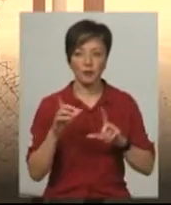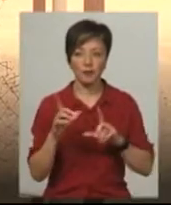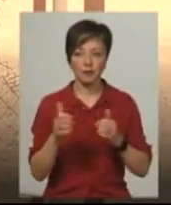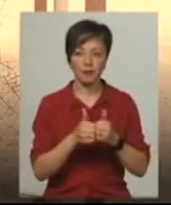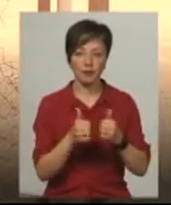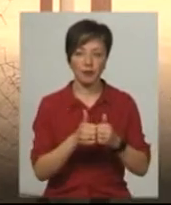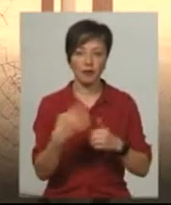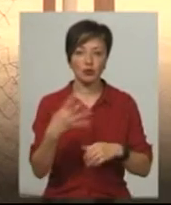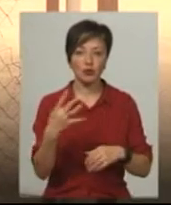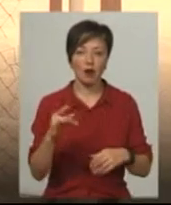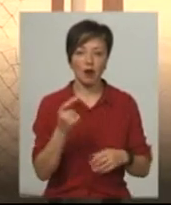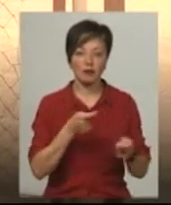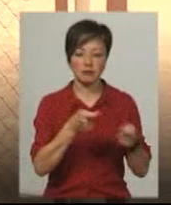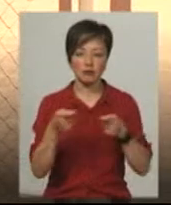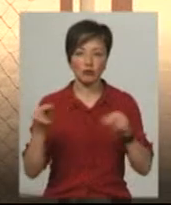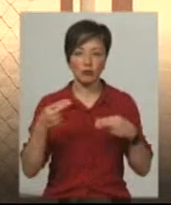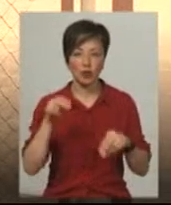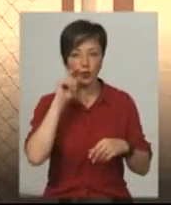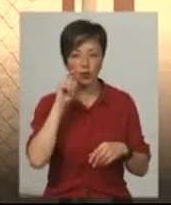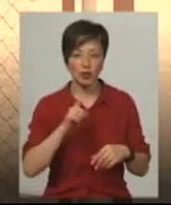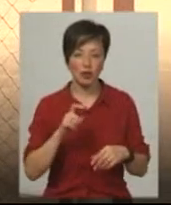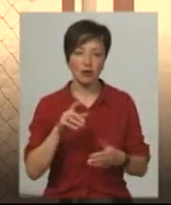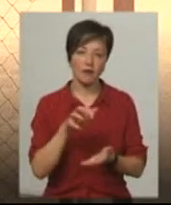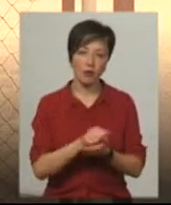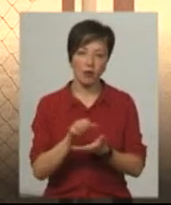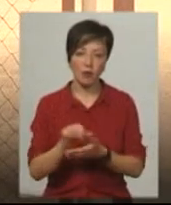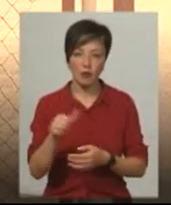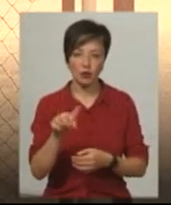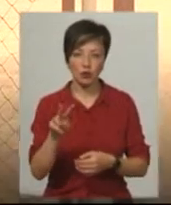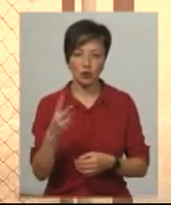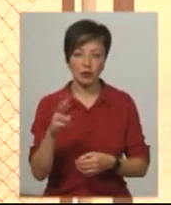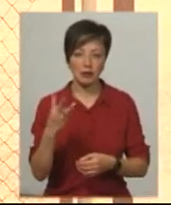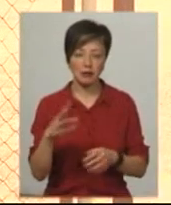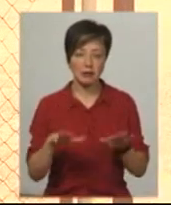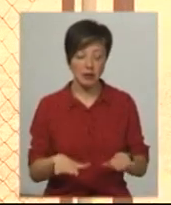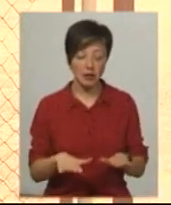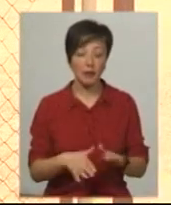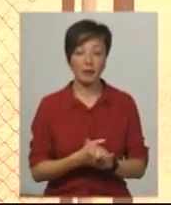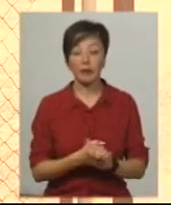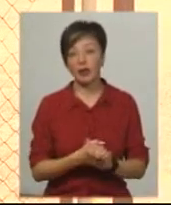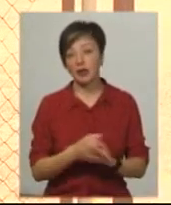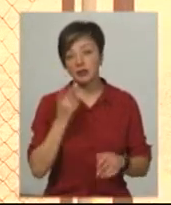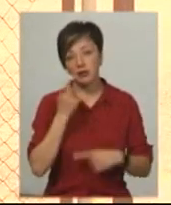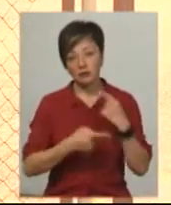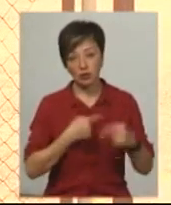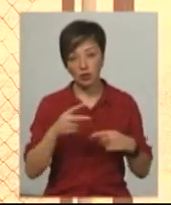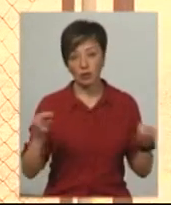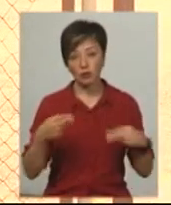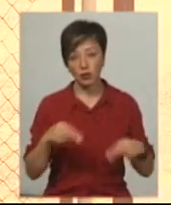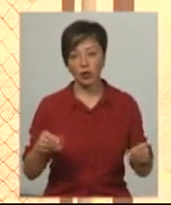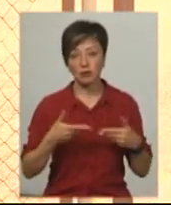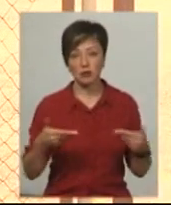близько понад 40 разів на чемпіонатах України, виборювали перші, другі, треті місця. Ну, майже завжди на чемпіонатах